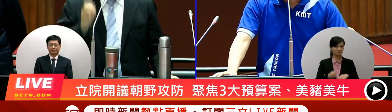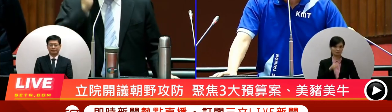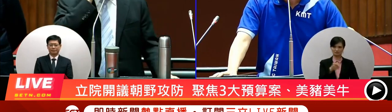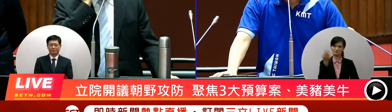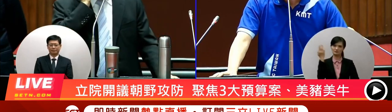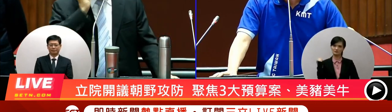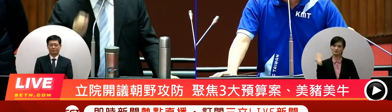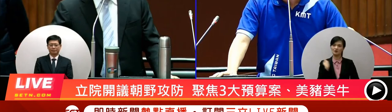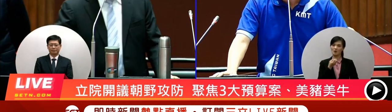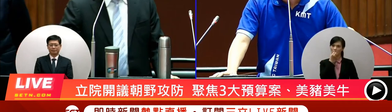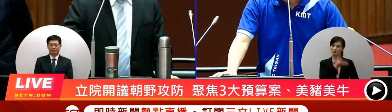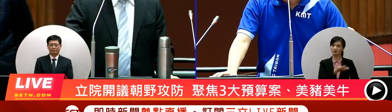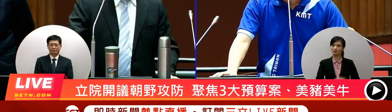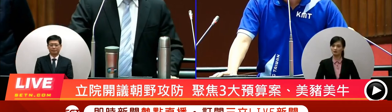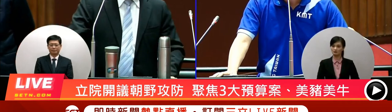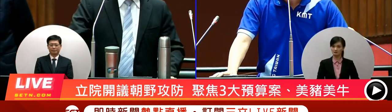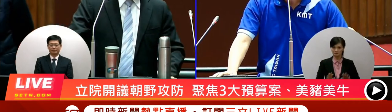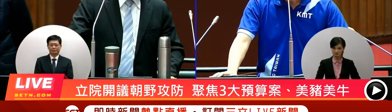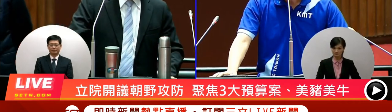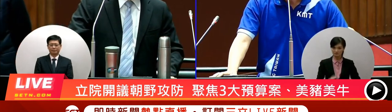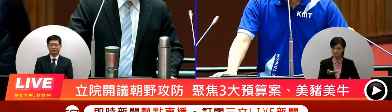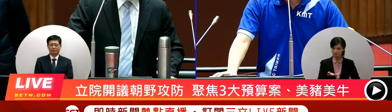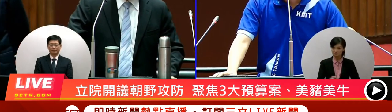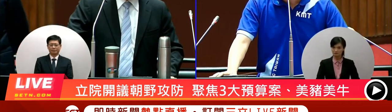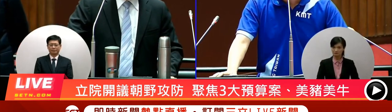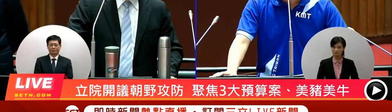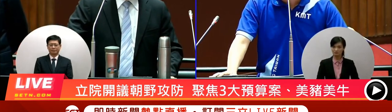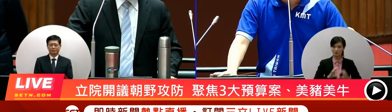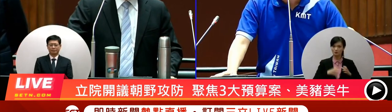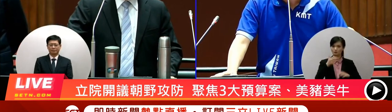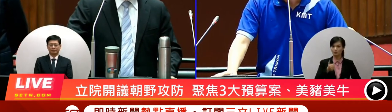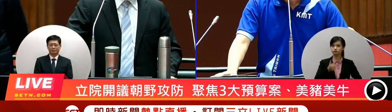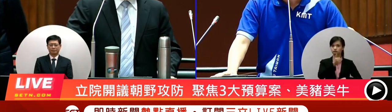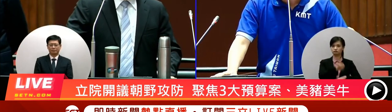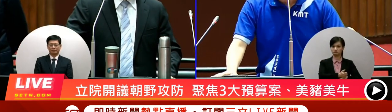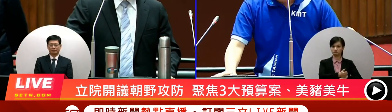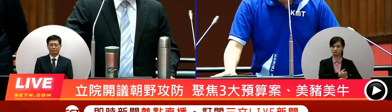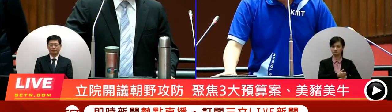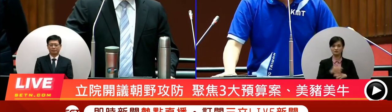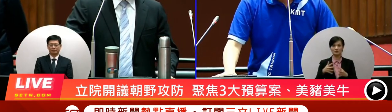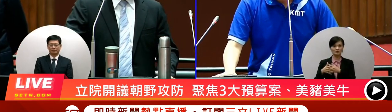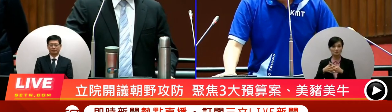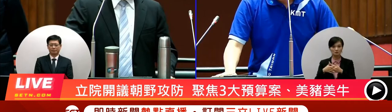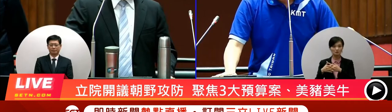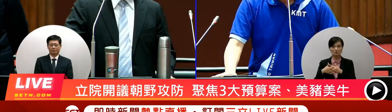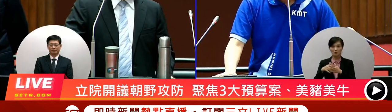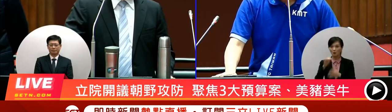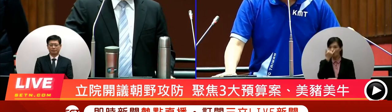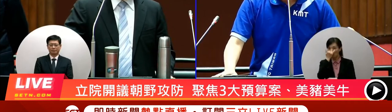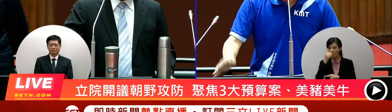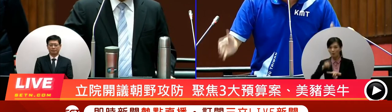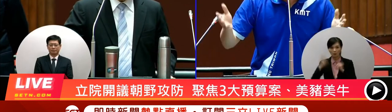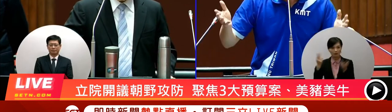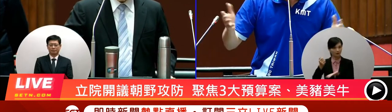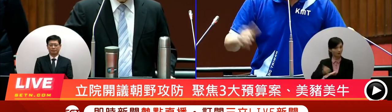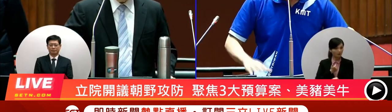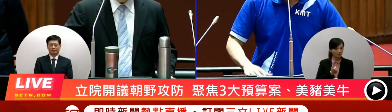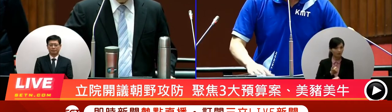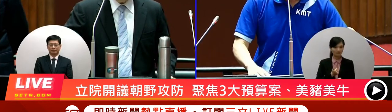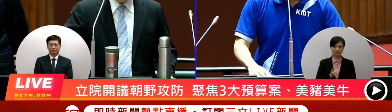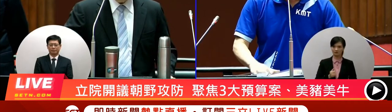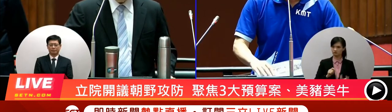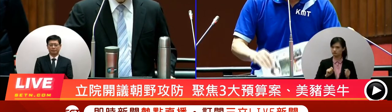的。那现在是怎么样？总统上台，美猪就进来了。这个民众